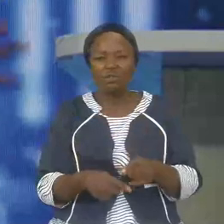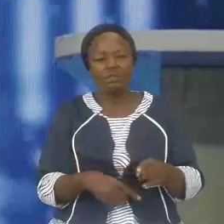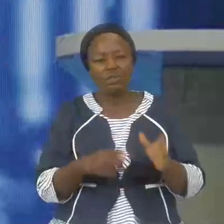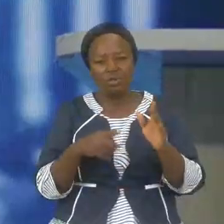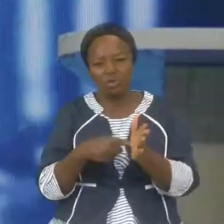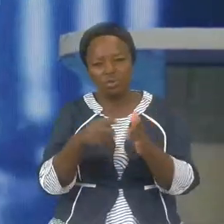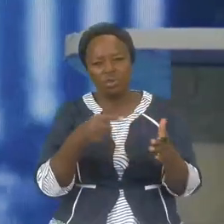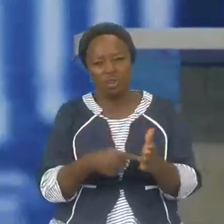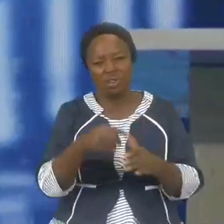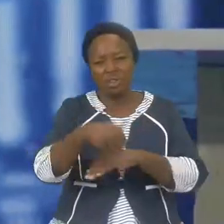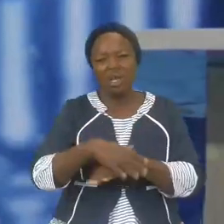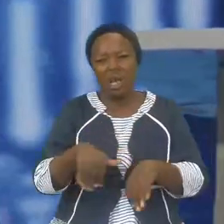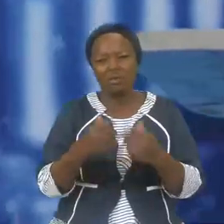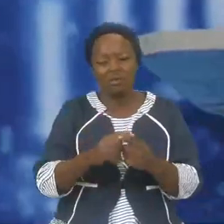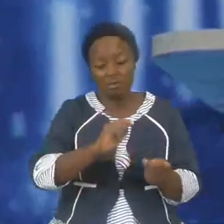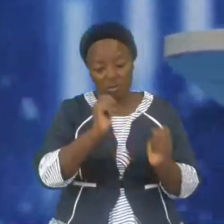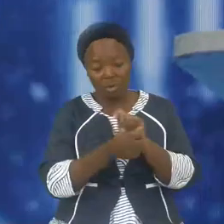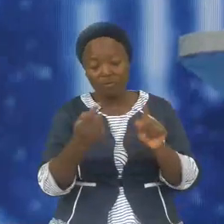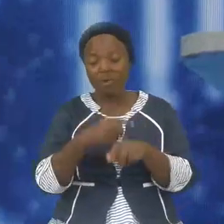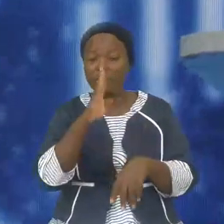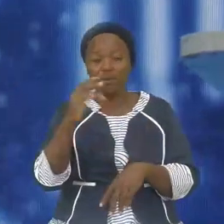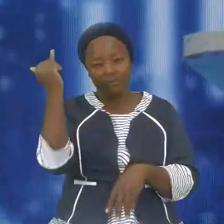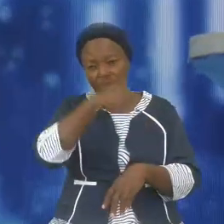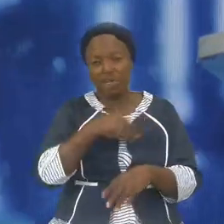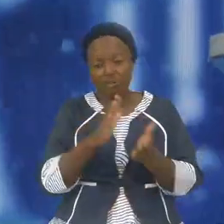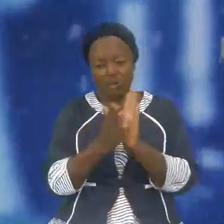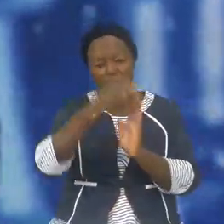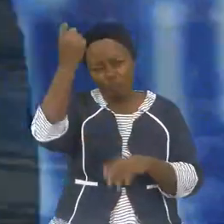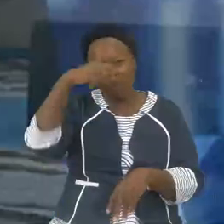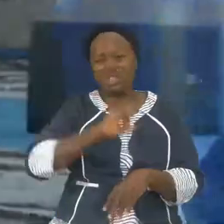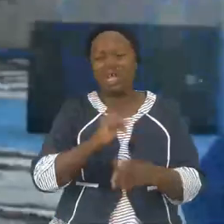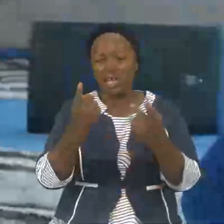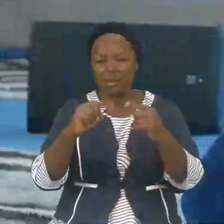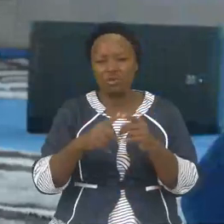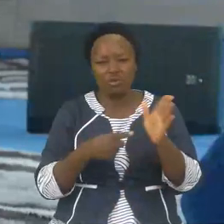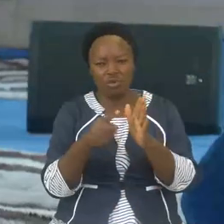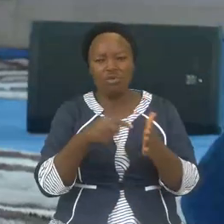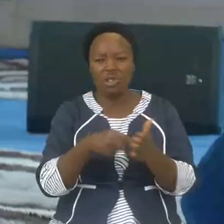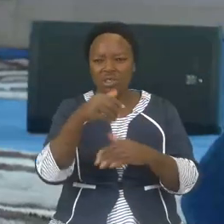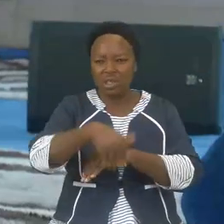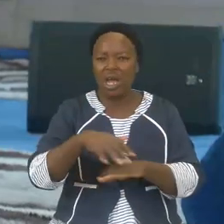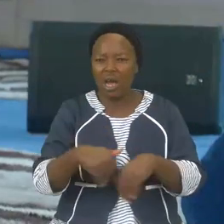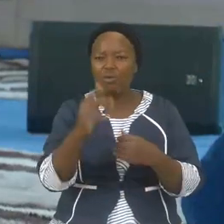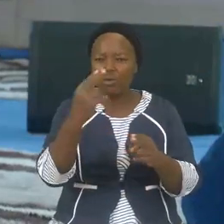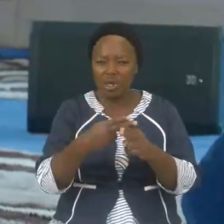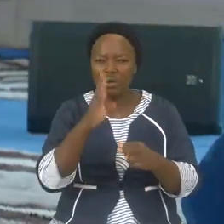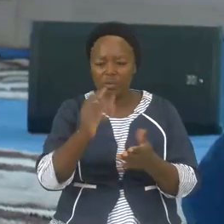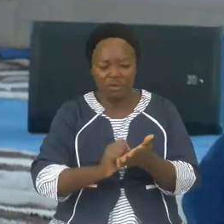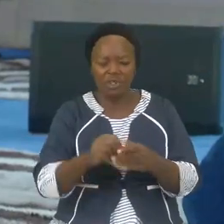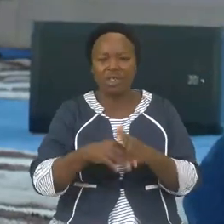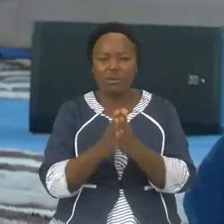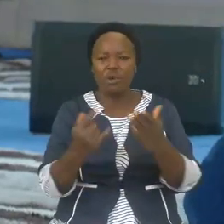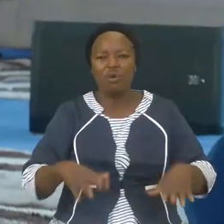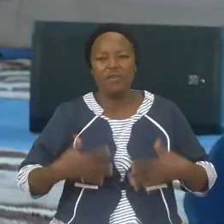montrer comment vous détourner d'être insensé à devenir sage. Comment votre nom